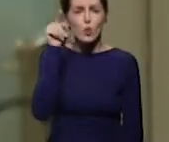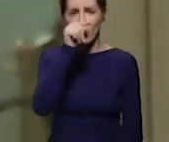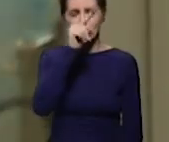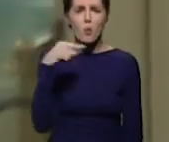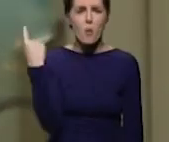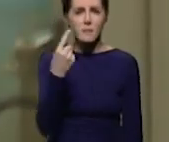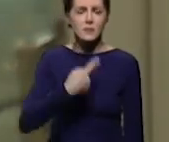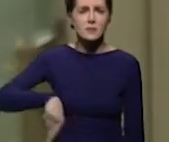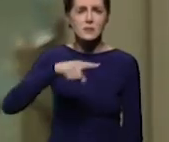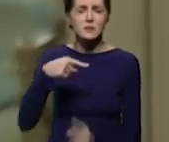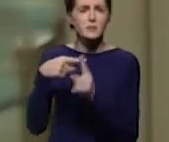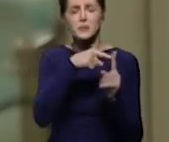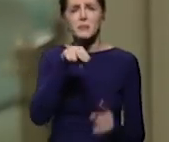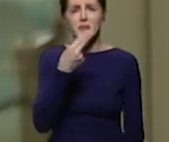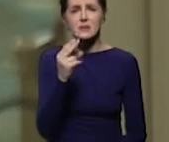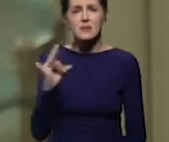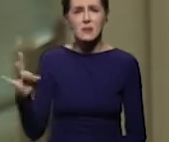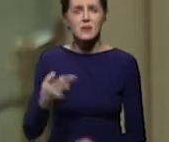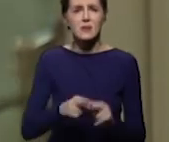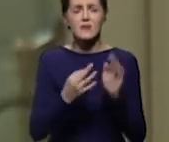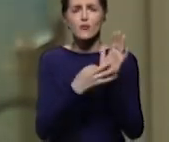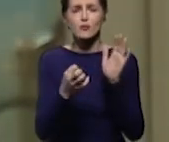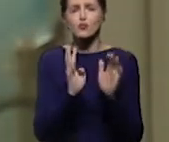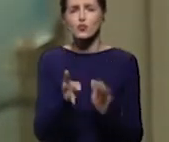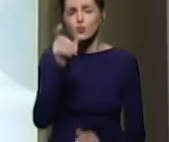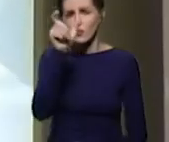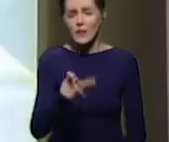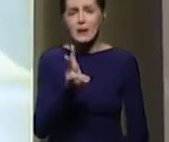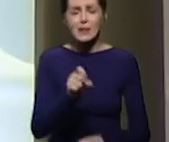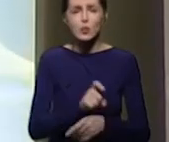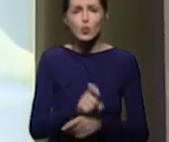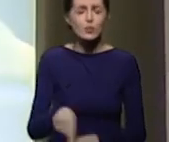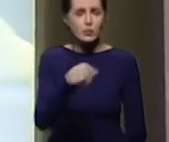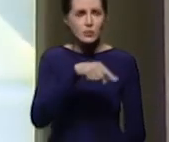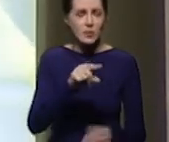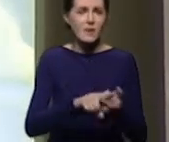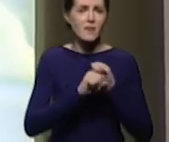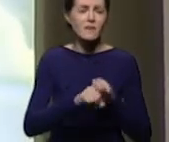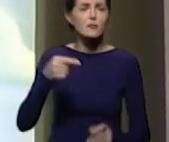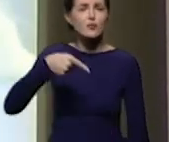позитивні ПЛР-тести отримали 840 жителів. На Донеччині інфікувались